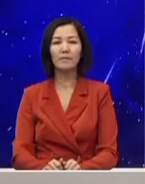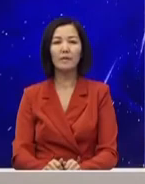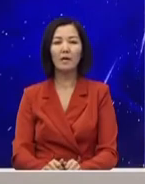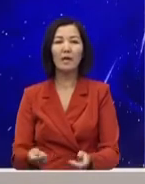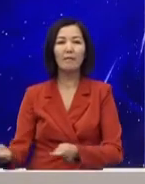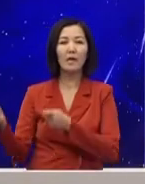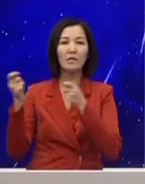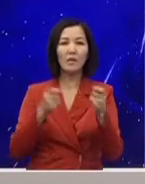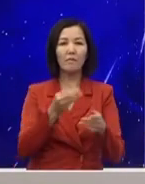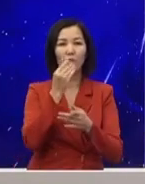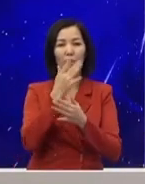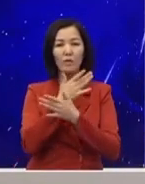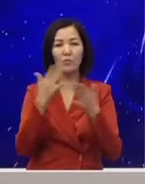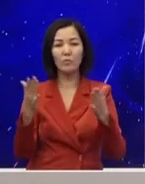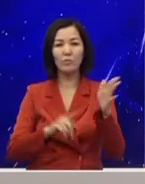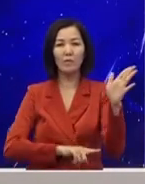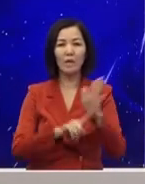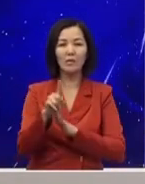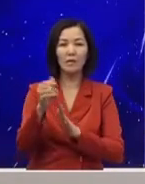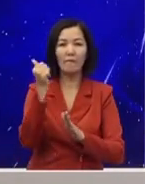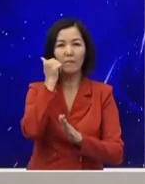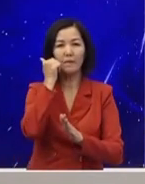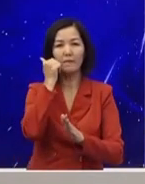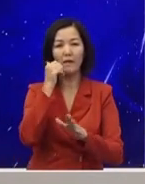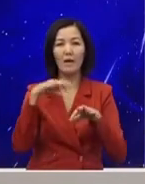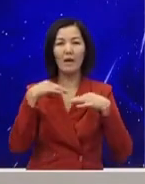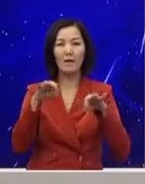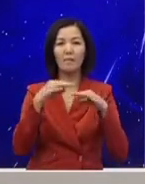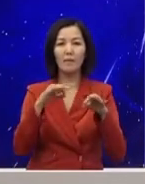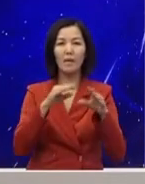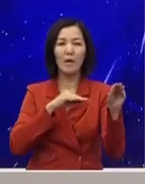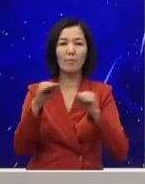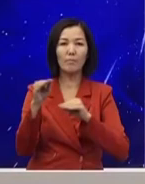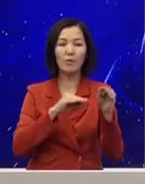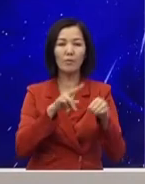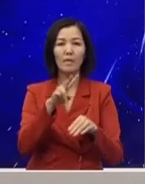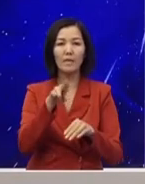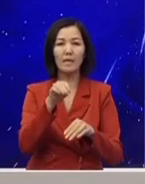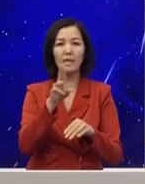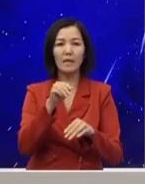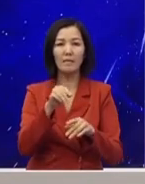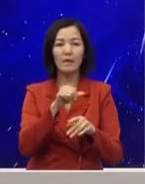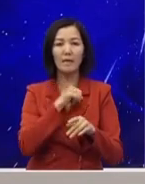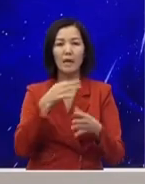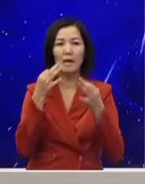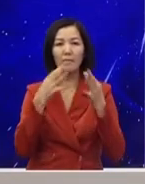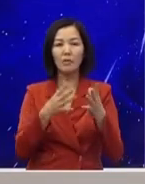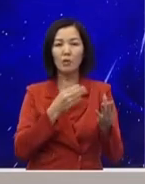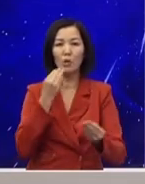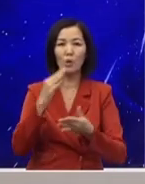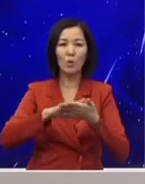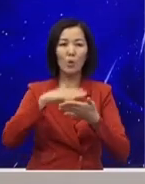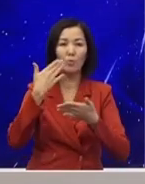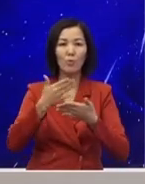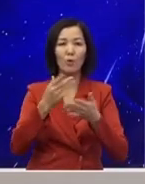Беспилотную доставку продуктов запустили в Москве. Автомобиль оборудован единственным лидаром, а управляет всем обычный игровой ноутбук.